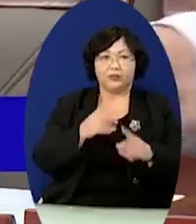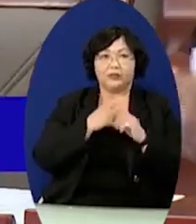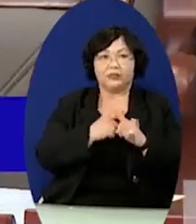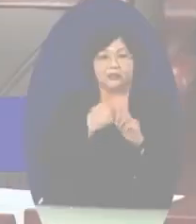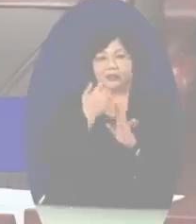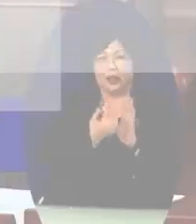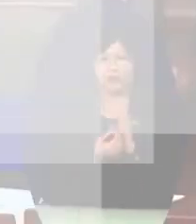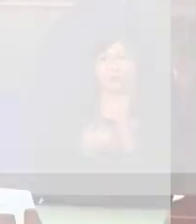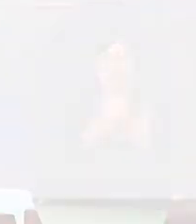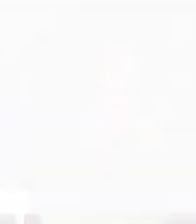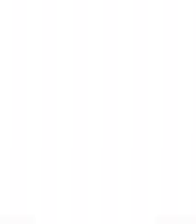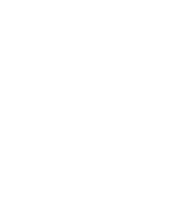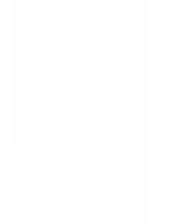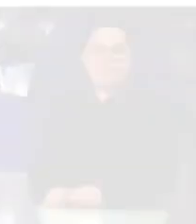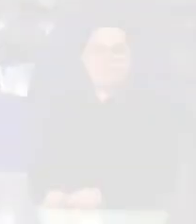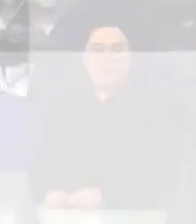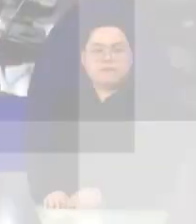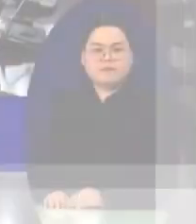өгдөг.